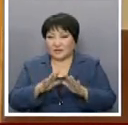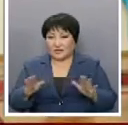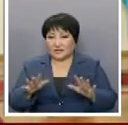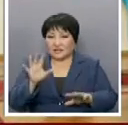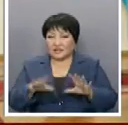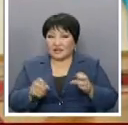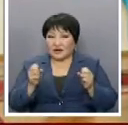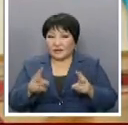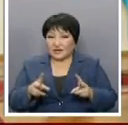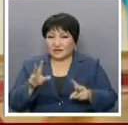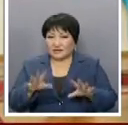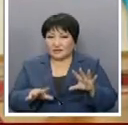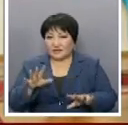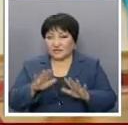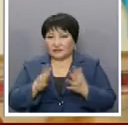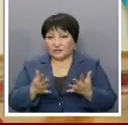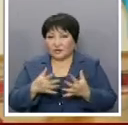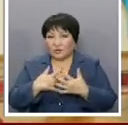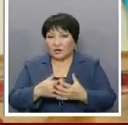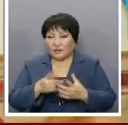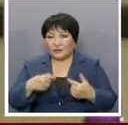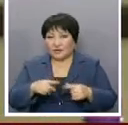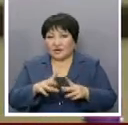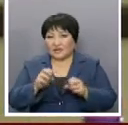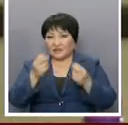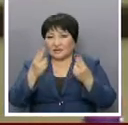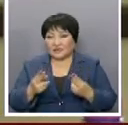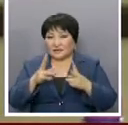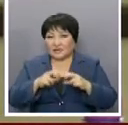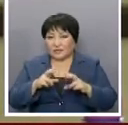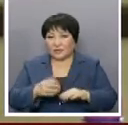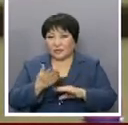болса, құқық қорғау мекемелерімен бірлесе отырып арнайы сараптама бөліміне жолдаймыз деді.